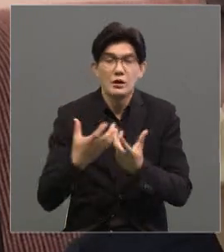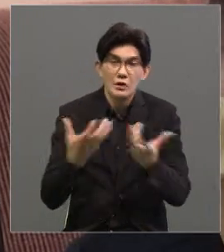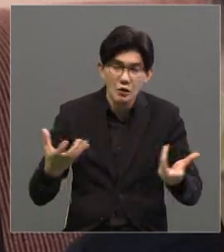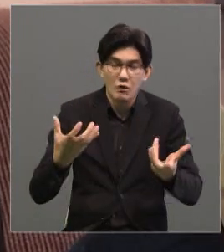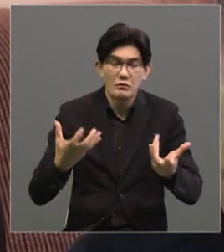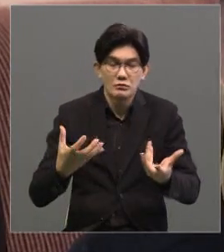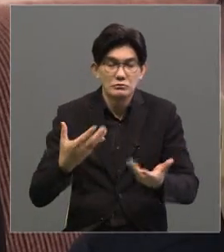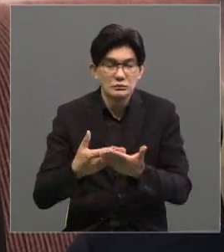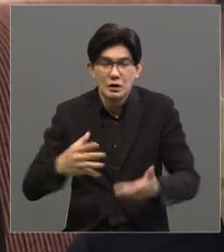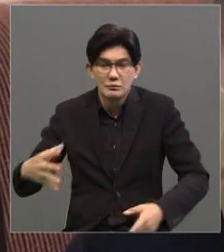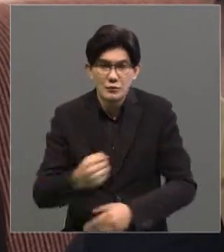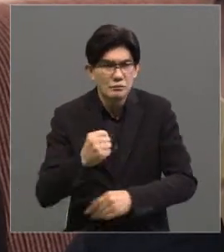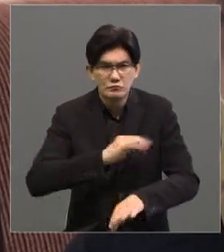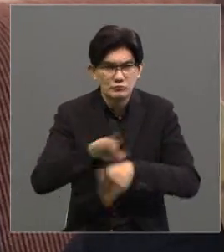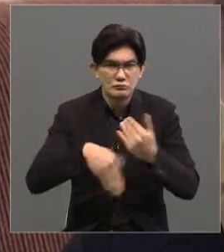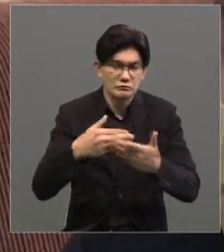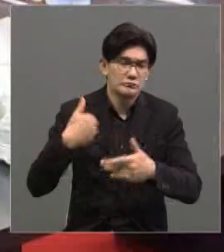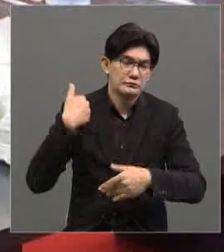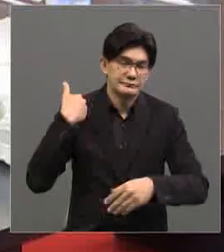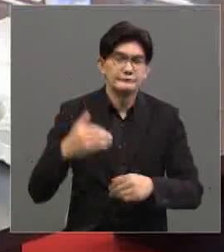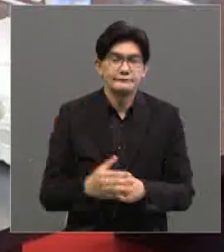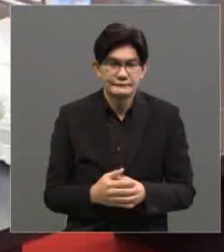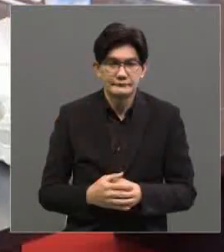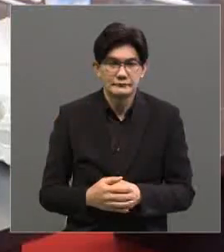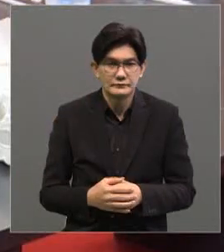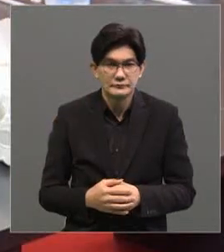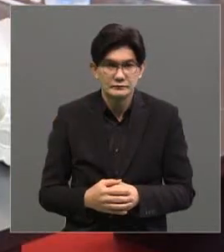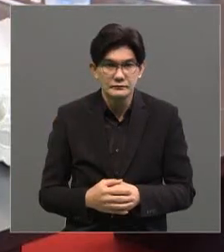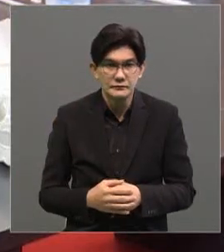อายัดเงินในบัญชีม้าต่างๆด้วยนะคะ